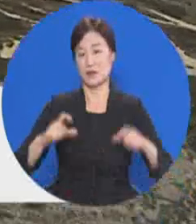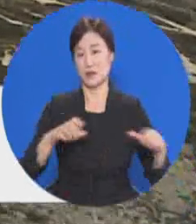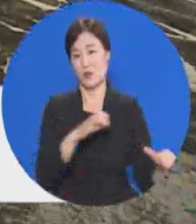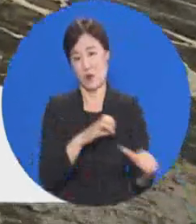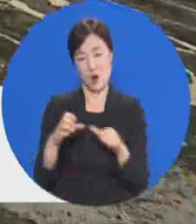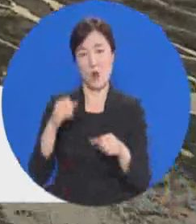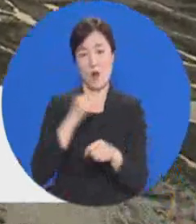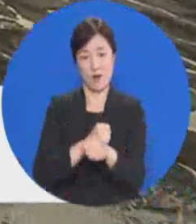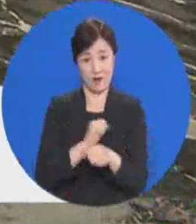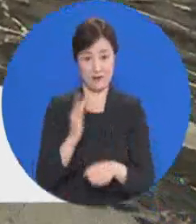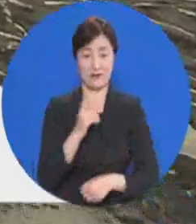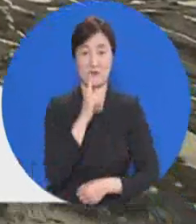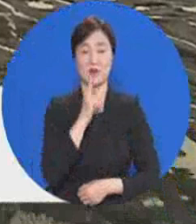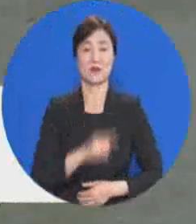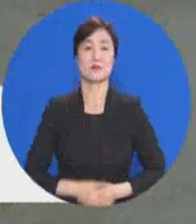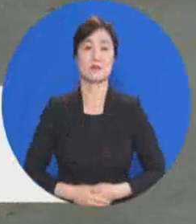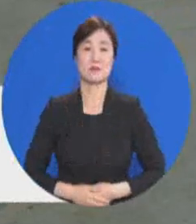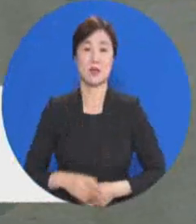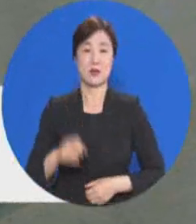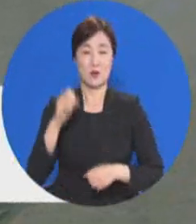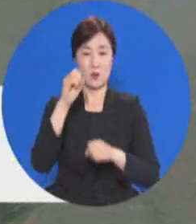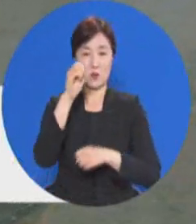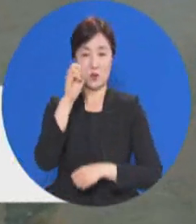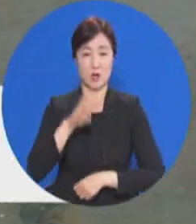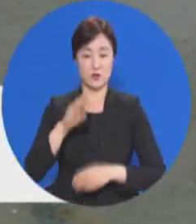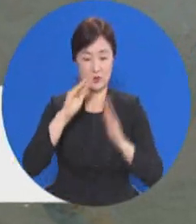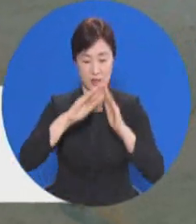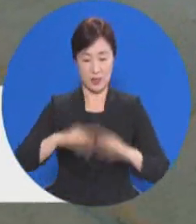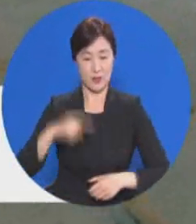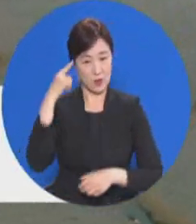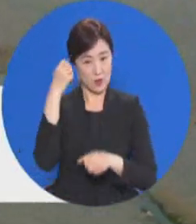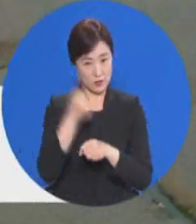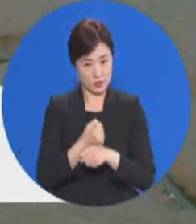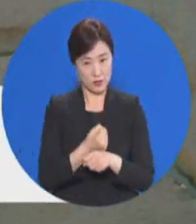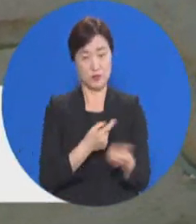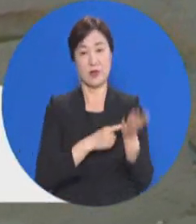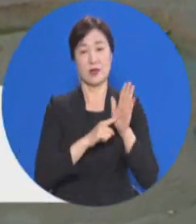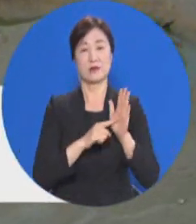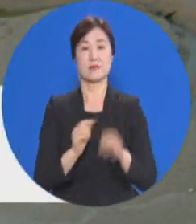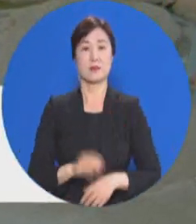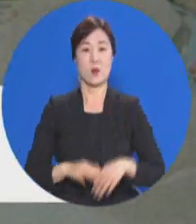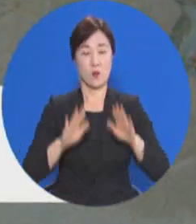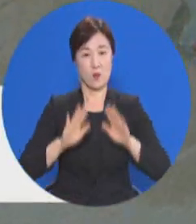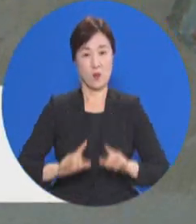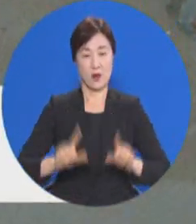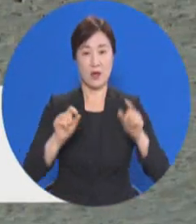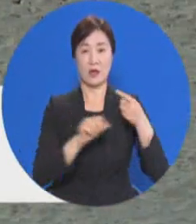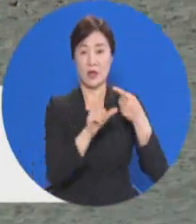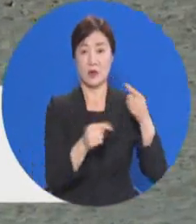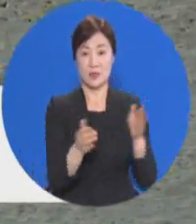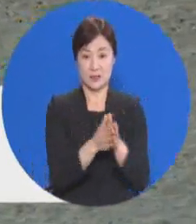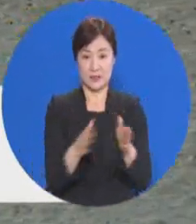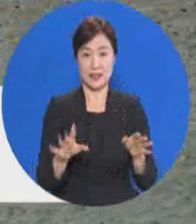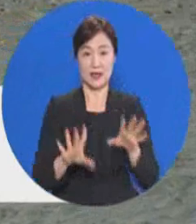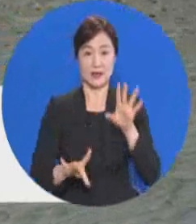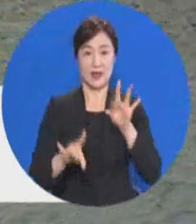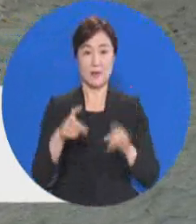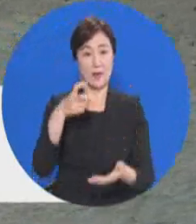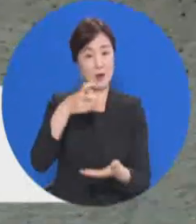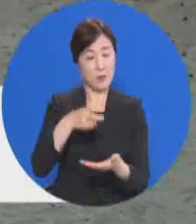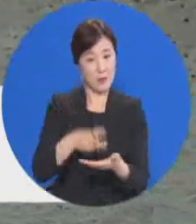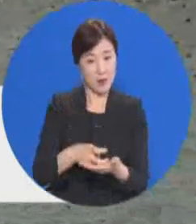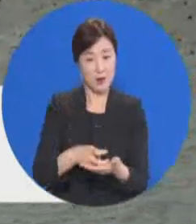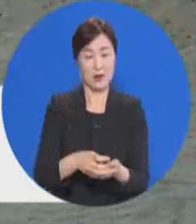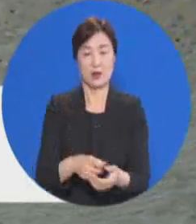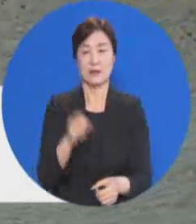나왔습니다. 광주전남연구원 김동주 선임연구위원 등은 올해 1월 시행된 갯벌법은 단순한